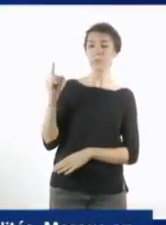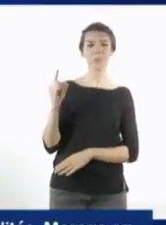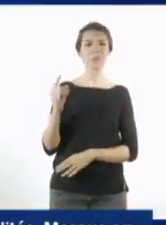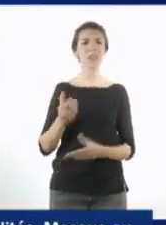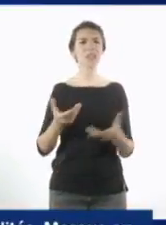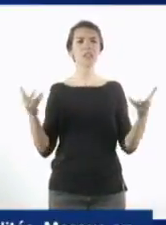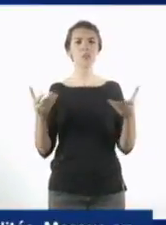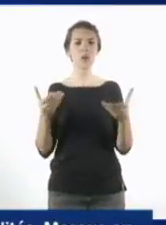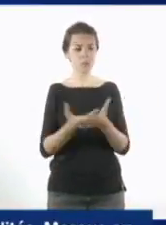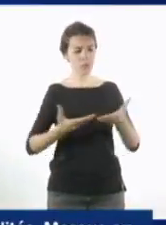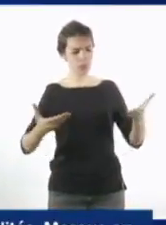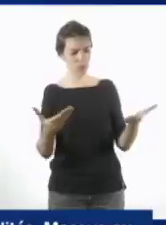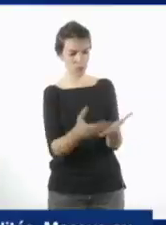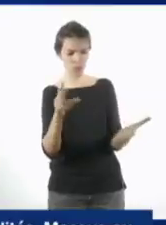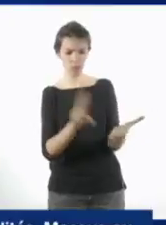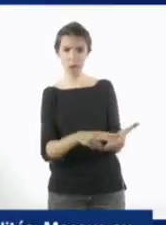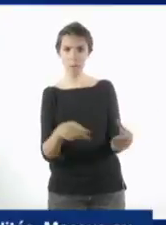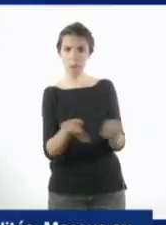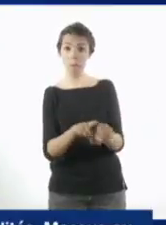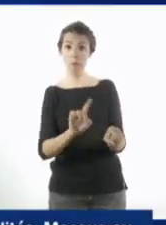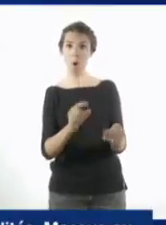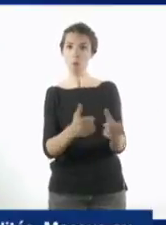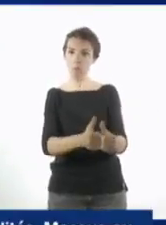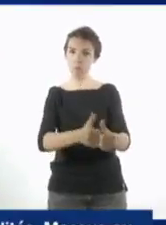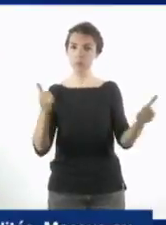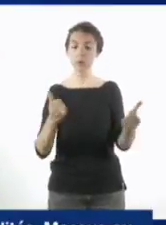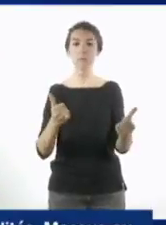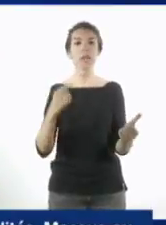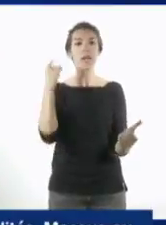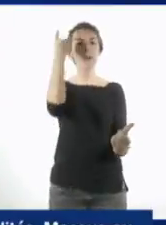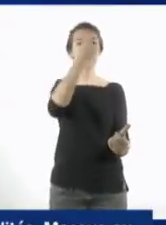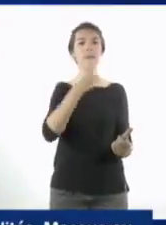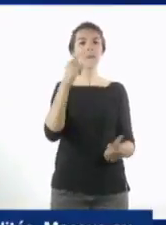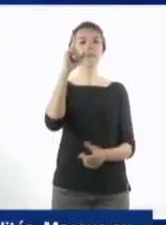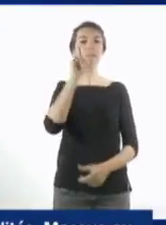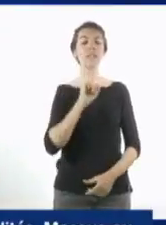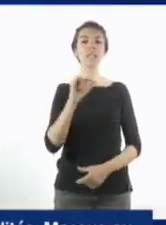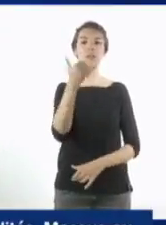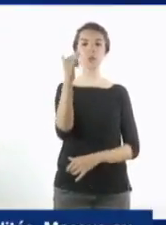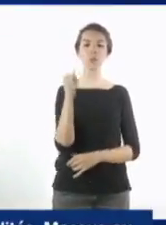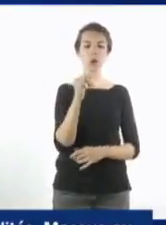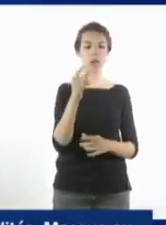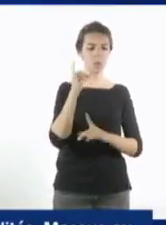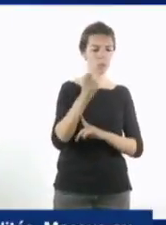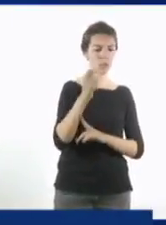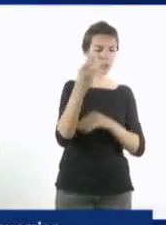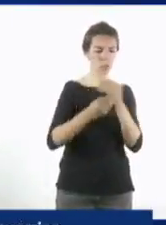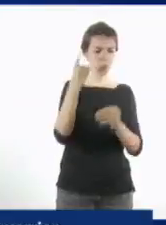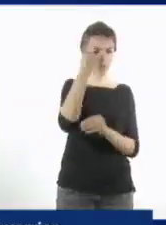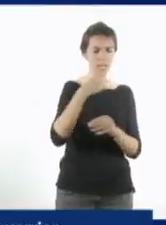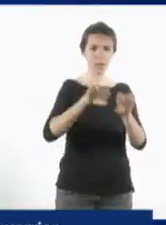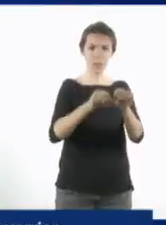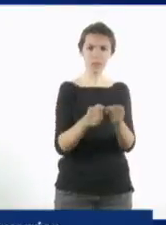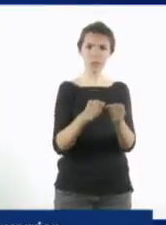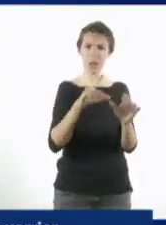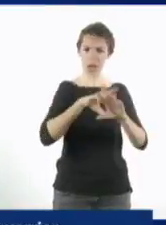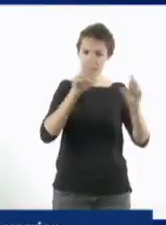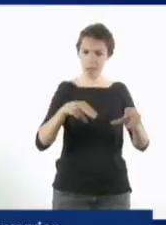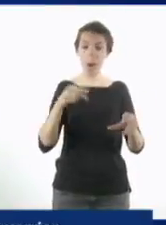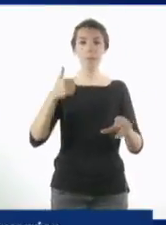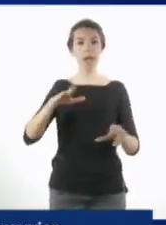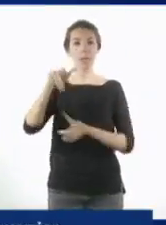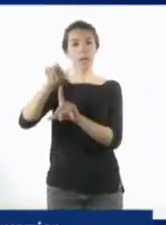Une photographie d'époque, loin des réalités. Massieu ou Castet n'ont rien à voir avec un jouet pour fillette. Ce sont bien les attributs d'un